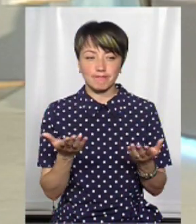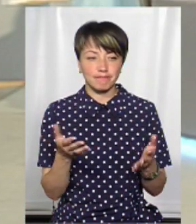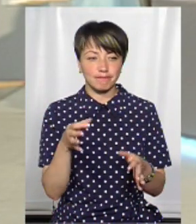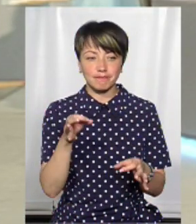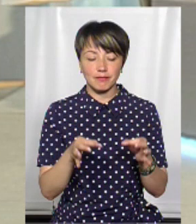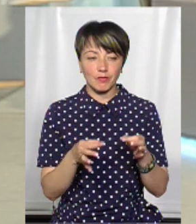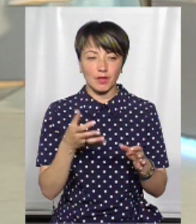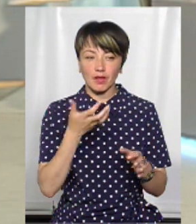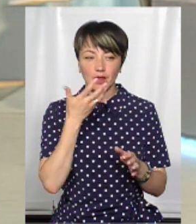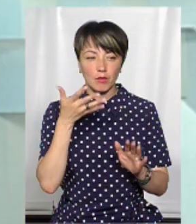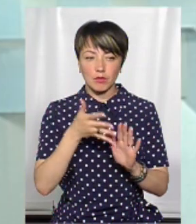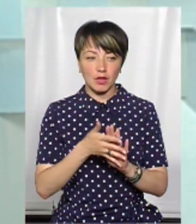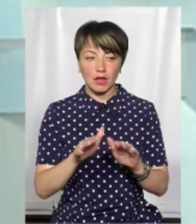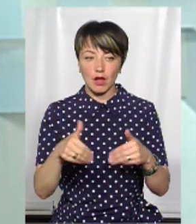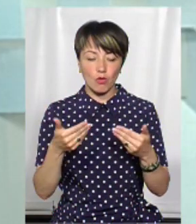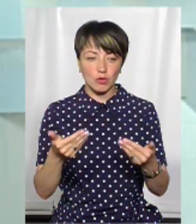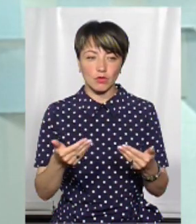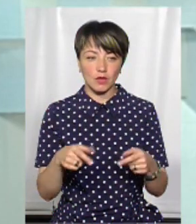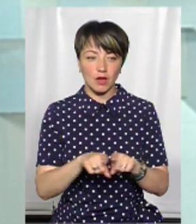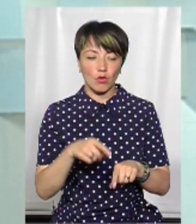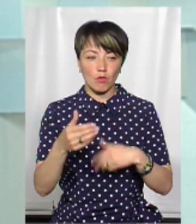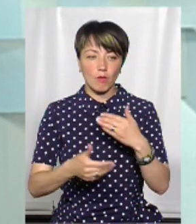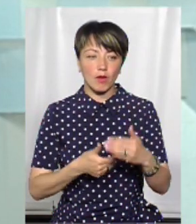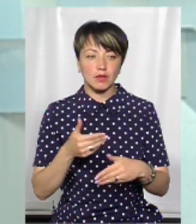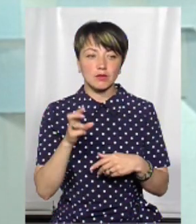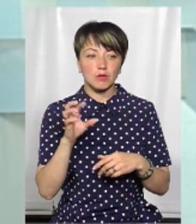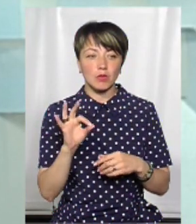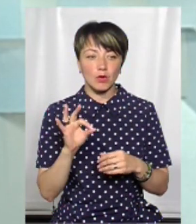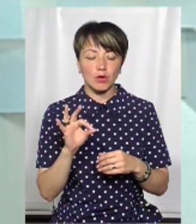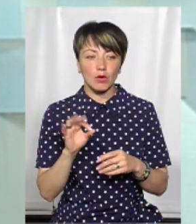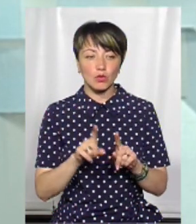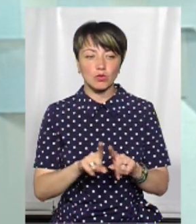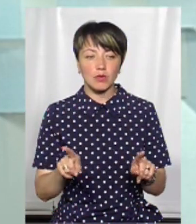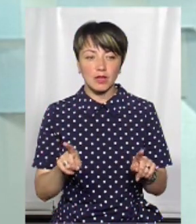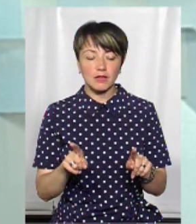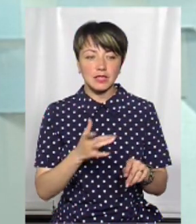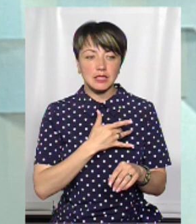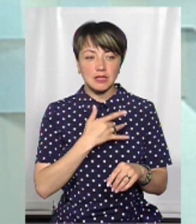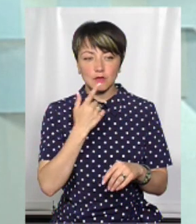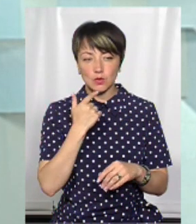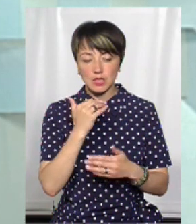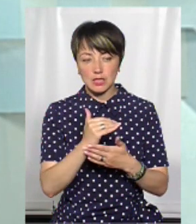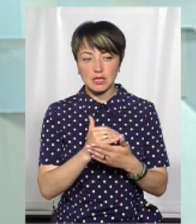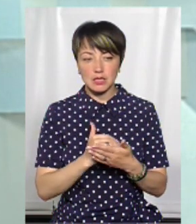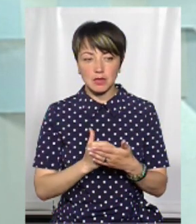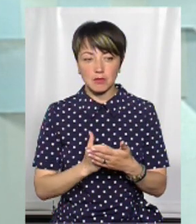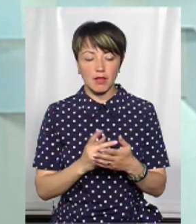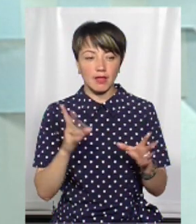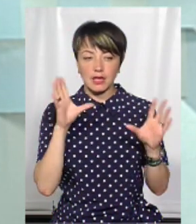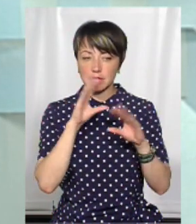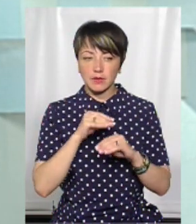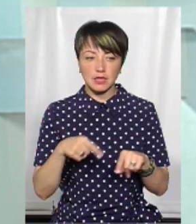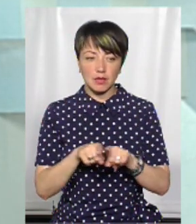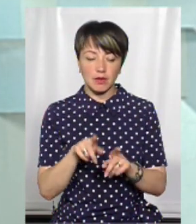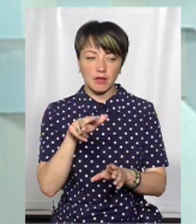фізіологічно для основної маси людей не рекомендовано в такій воді купатися, тому що особливо серцево-судинна система не